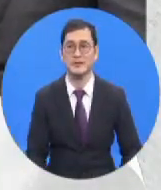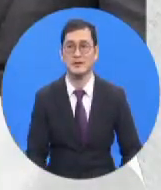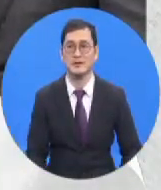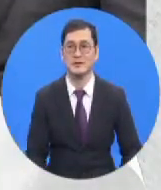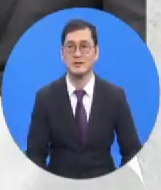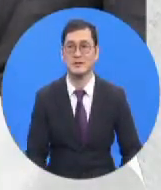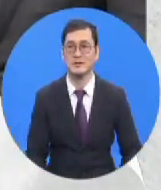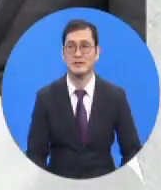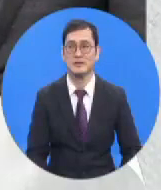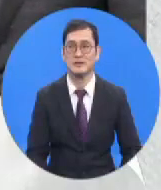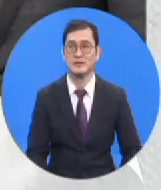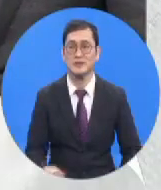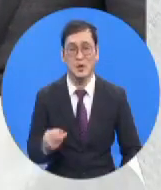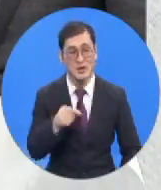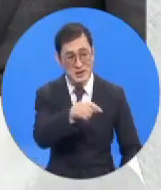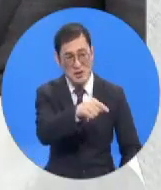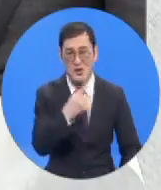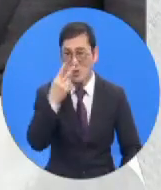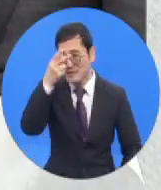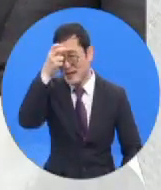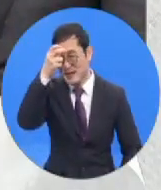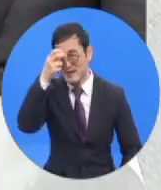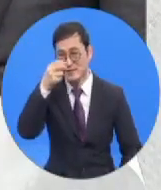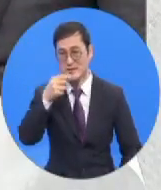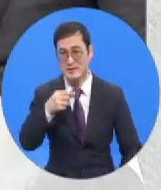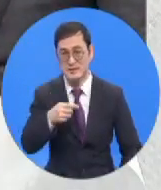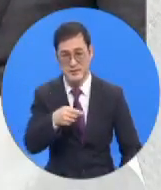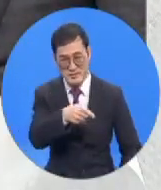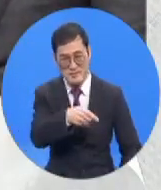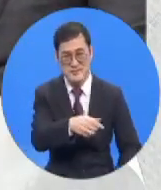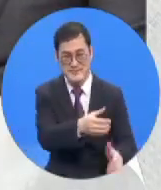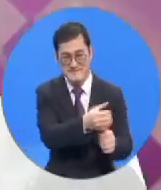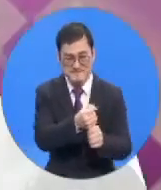검찰 개혁하고도 건... 또 맞닿아 있는 거죠. 예.